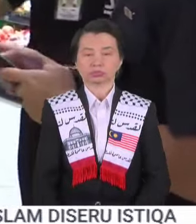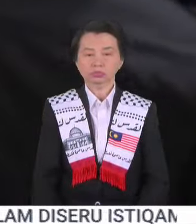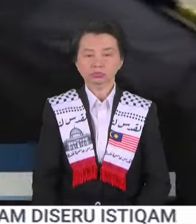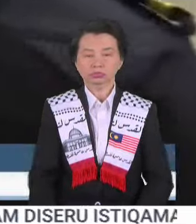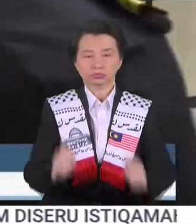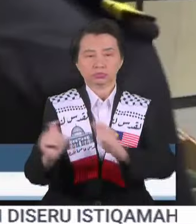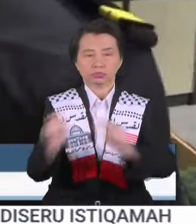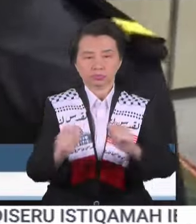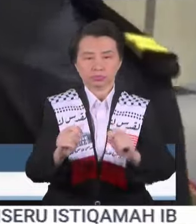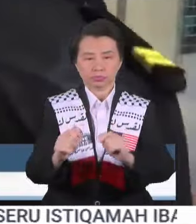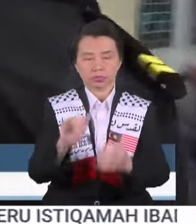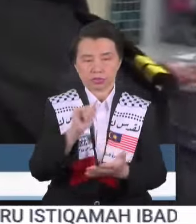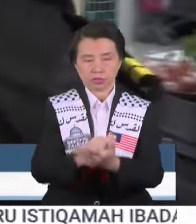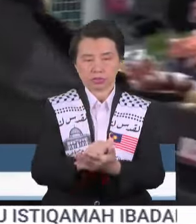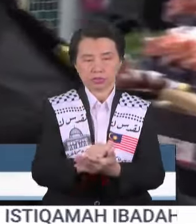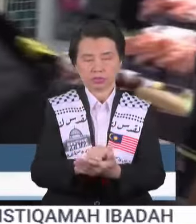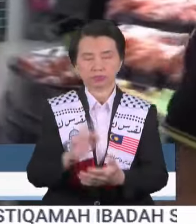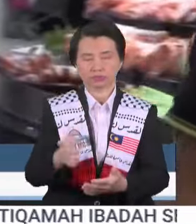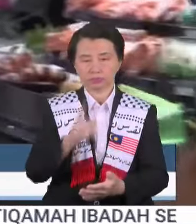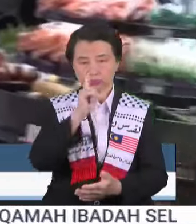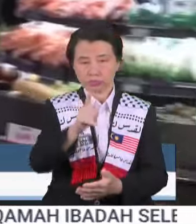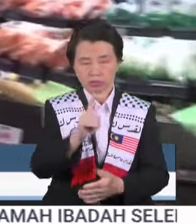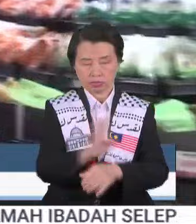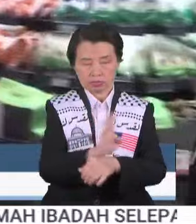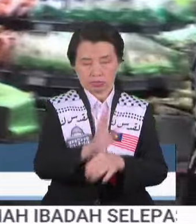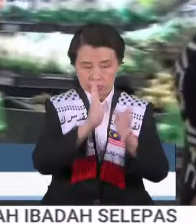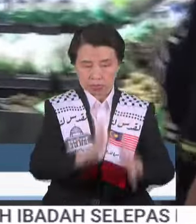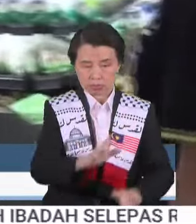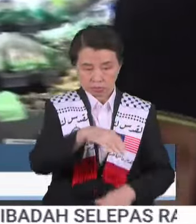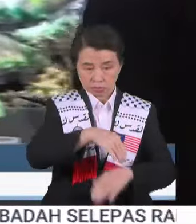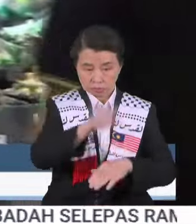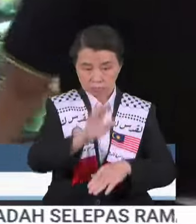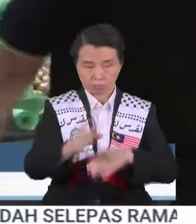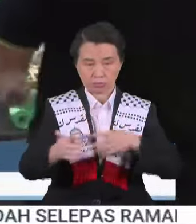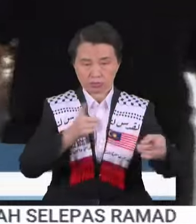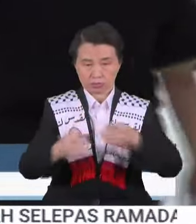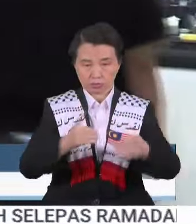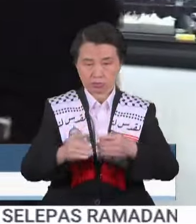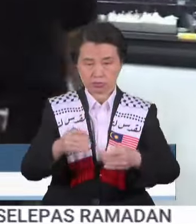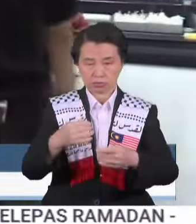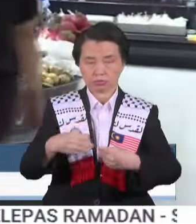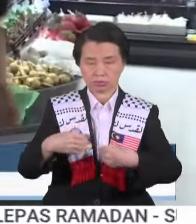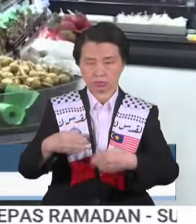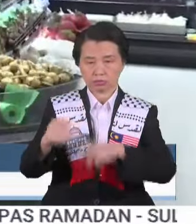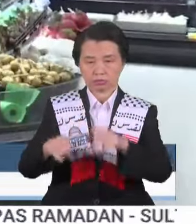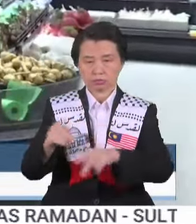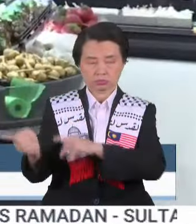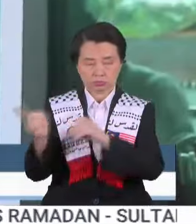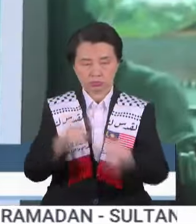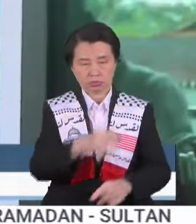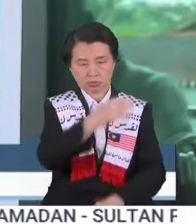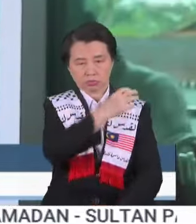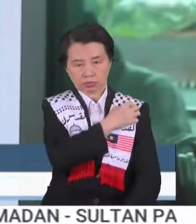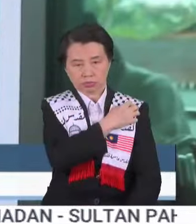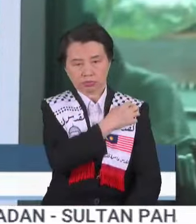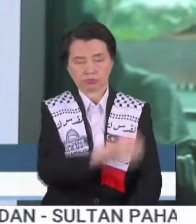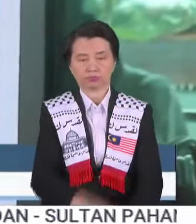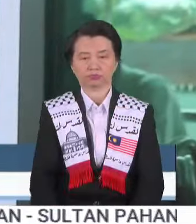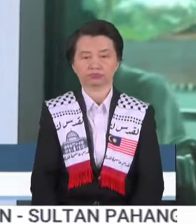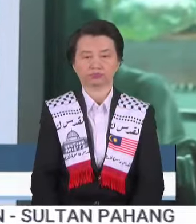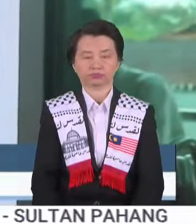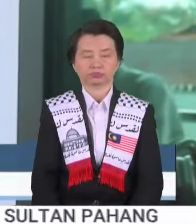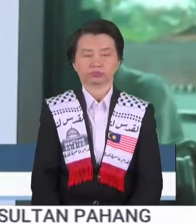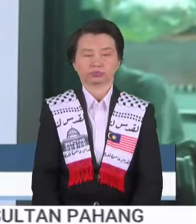Dengan tindakan proaktif itu mampu memastikan peniaga lebih berdisiplin dalam berdagang dengan kehadiran pihak penguat kuasa. Dan lebih-lebih